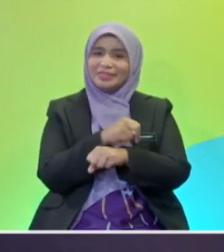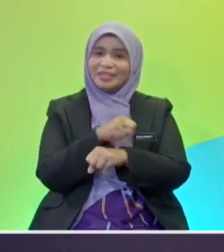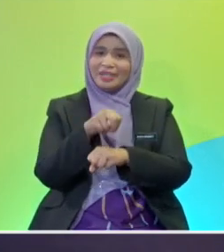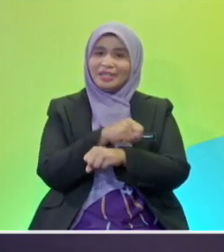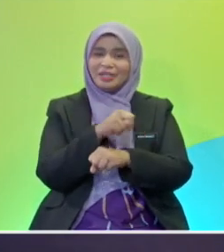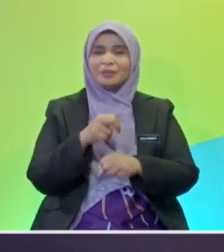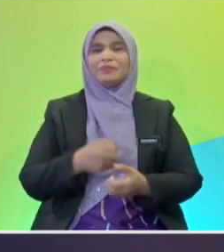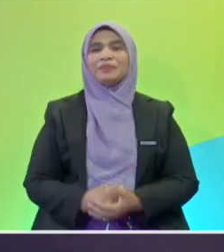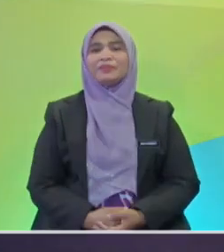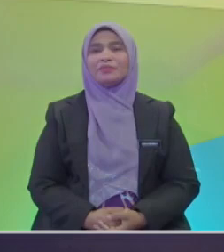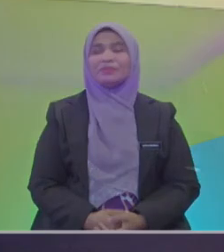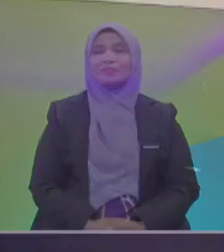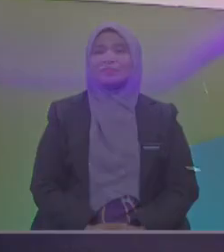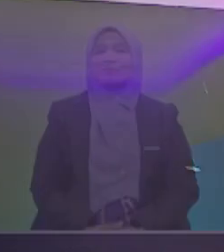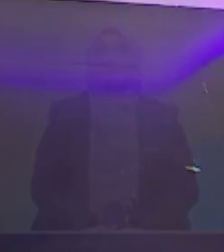bye